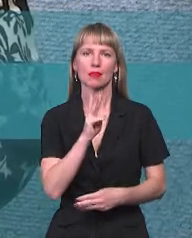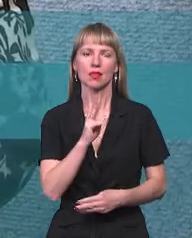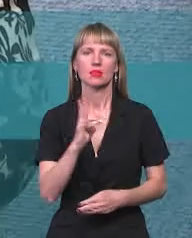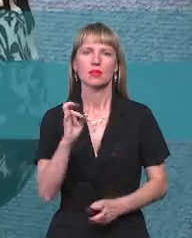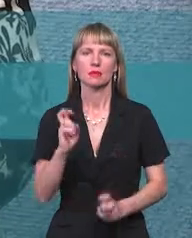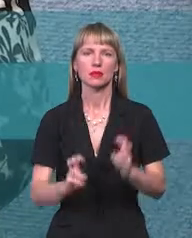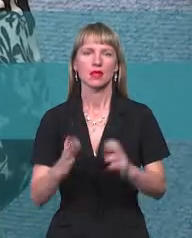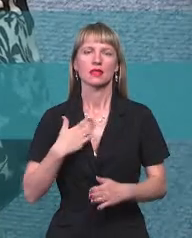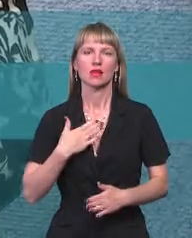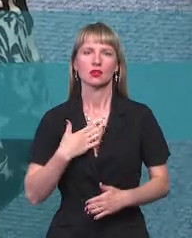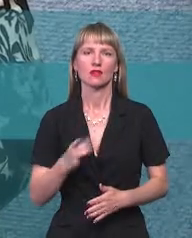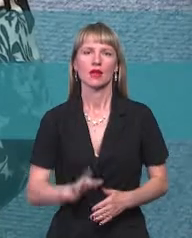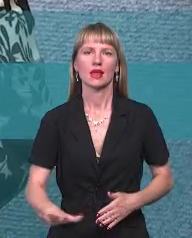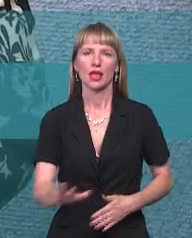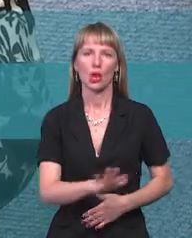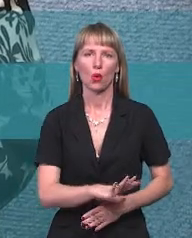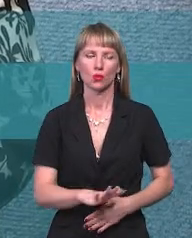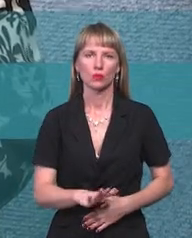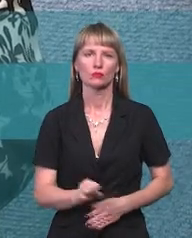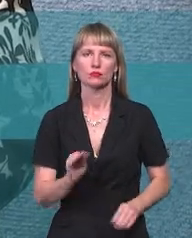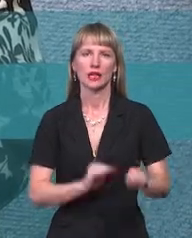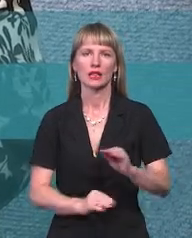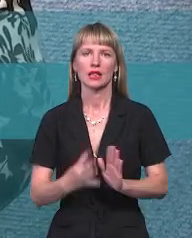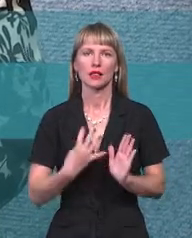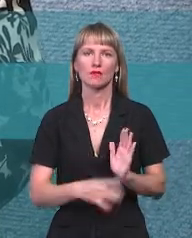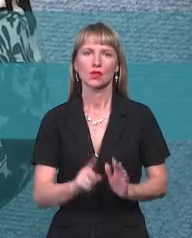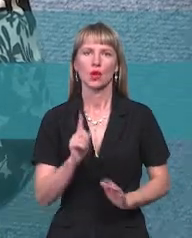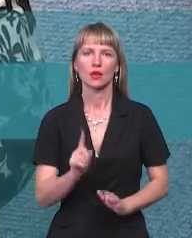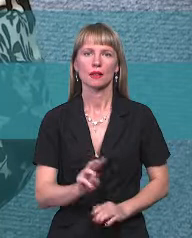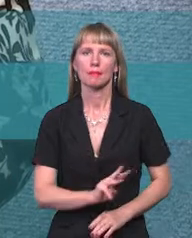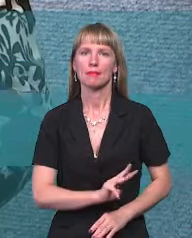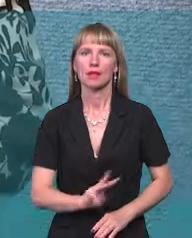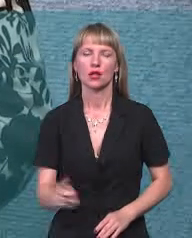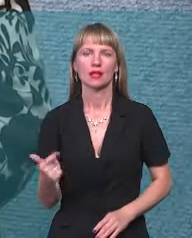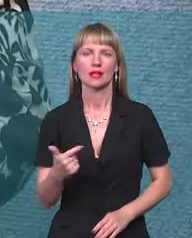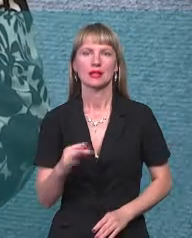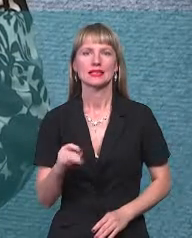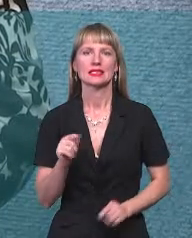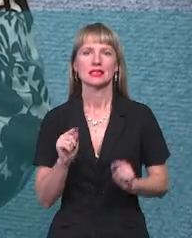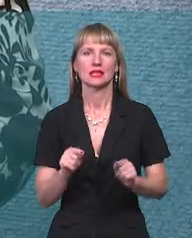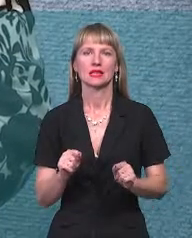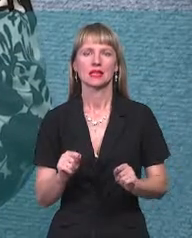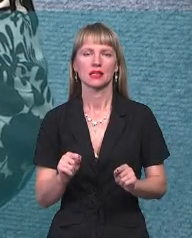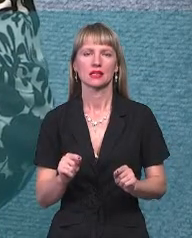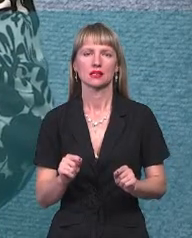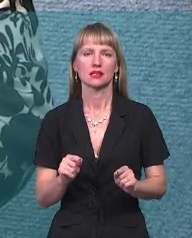на підприємствах нашого регіону складає 91 мільйон гривень. З них